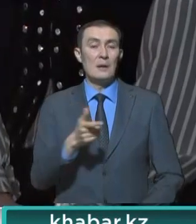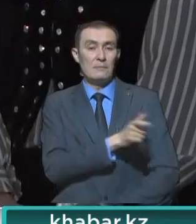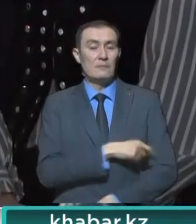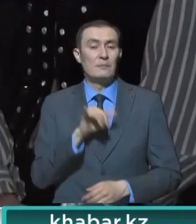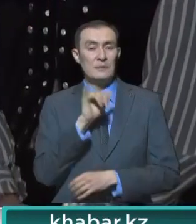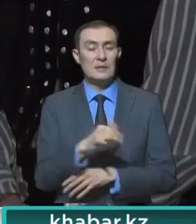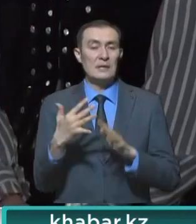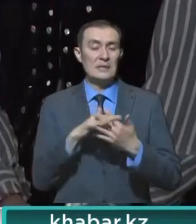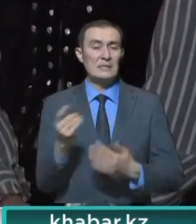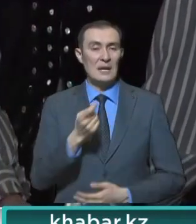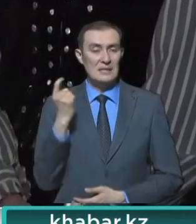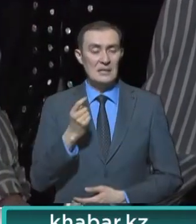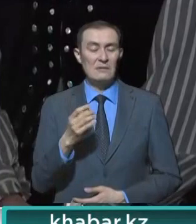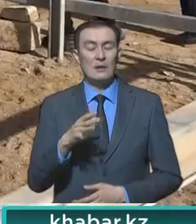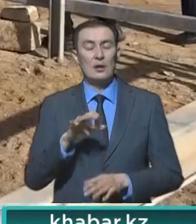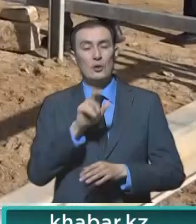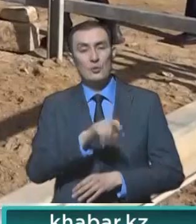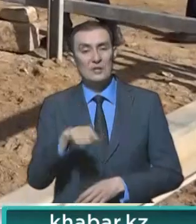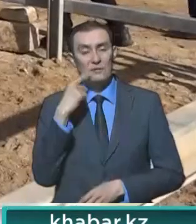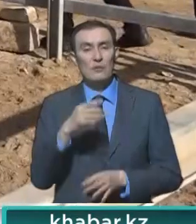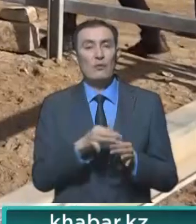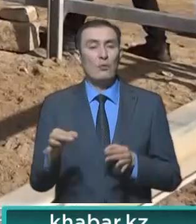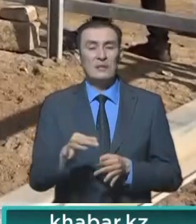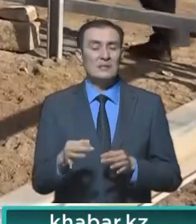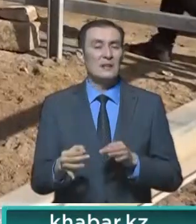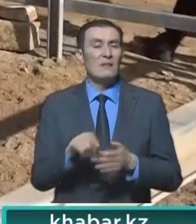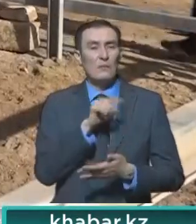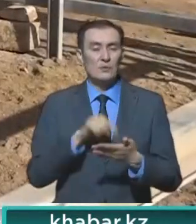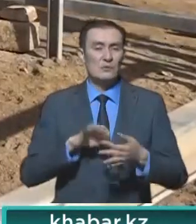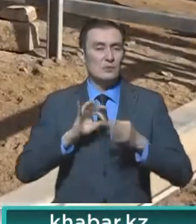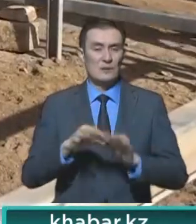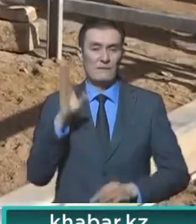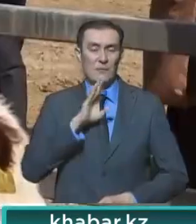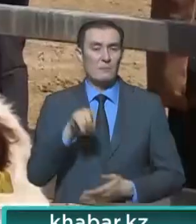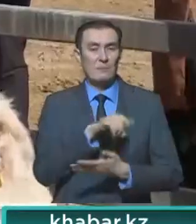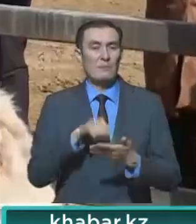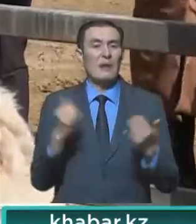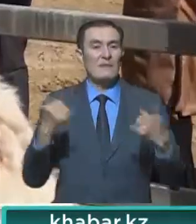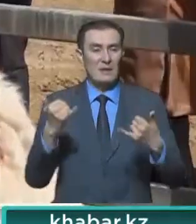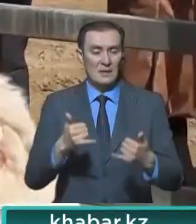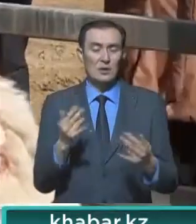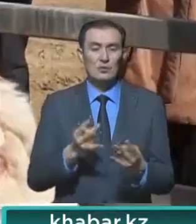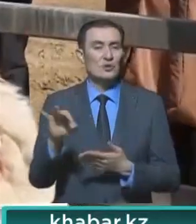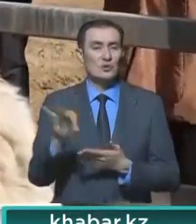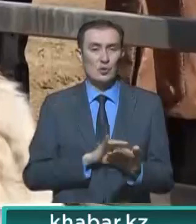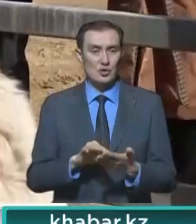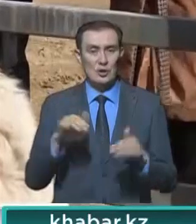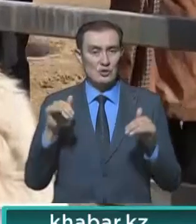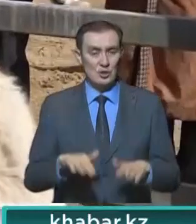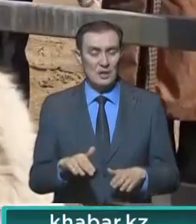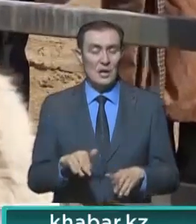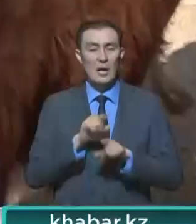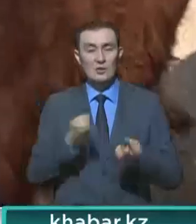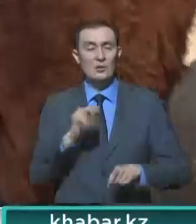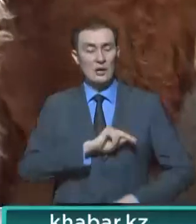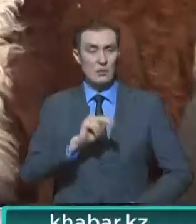местные крестьянские хозяйства. Фермеры отметили, что в регионе остро стоит вопрос поливной воды, и проблему необходимо решить в ближайшее время.